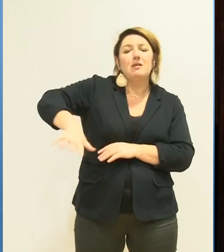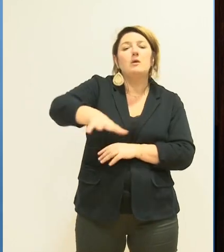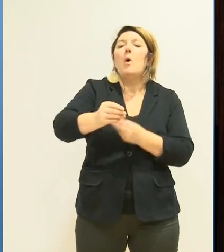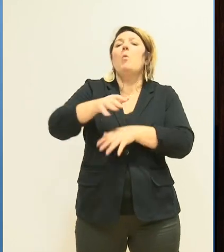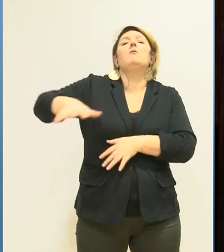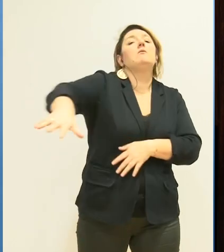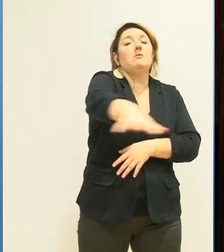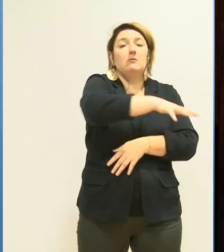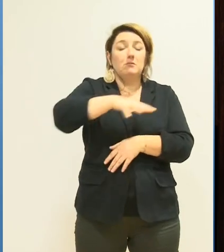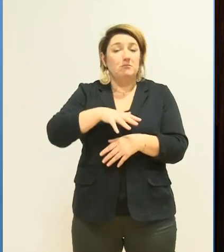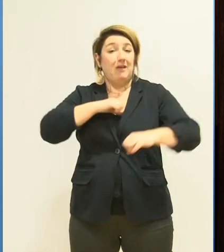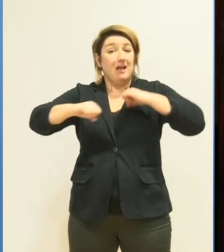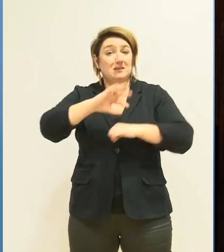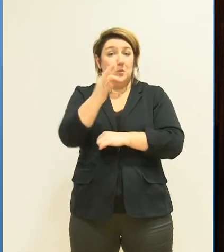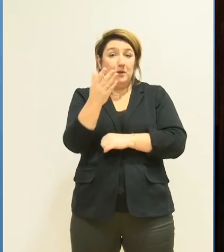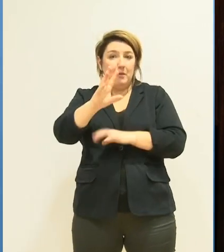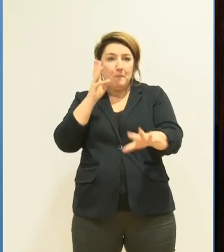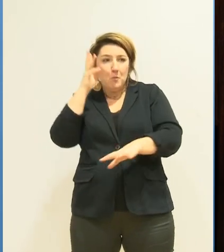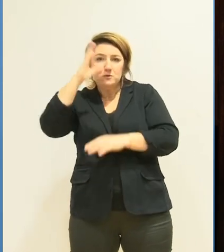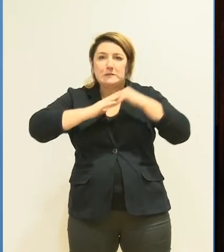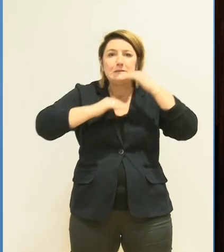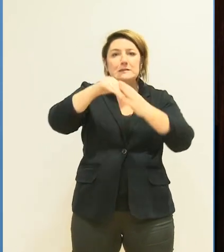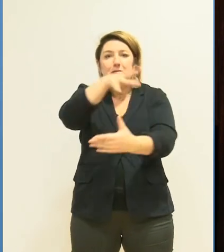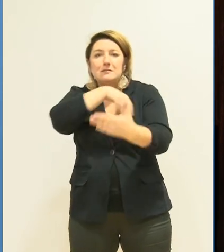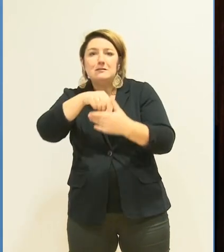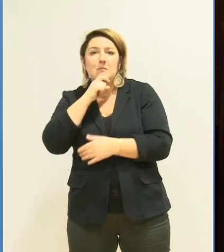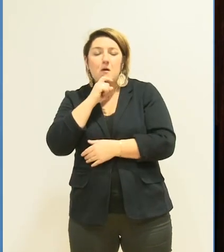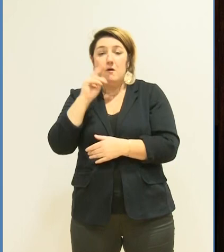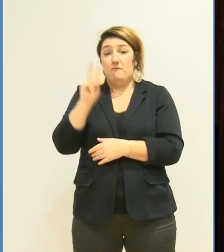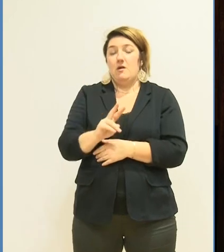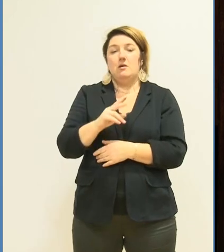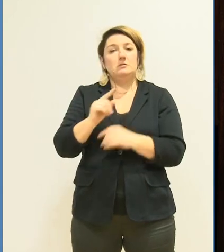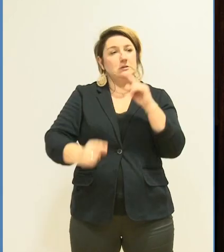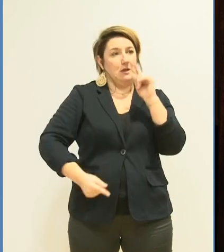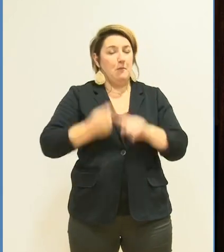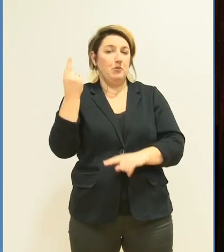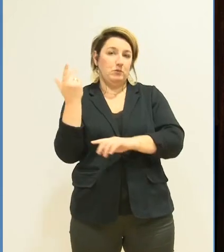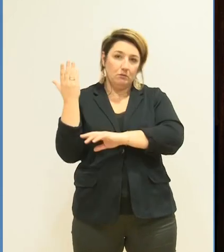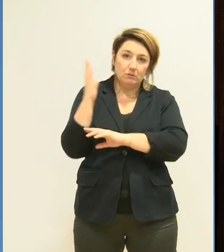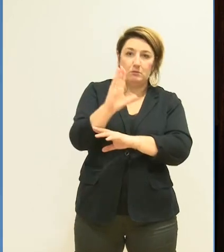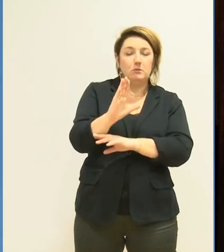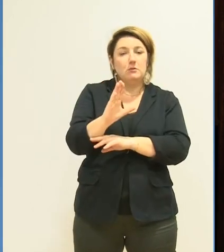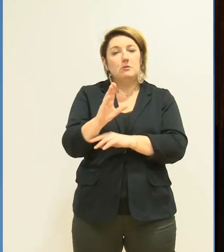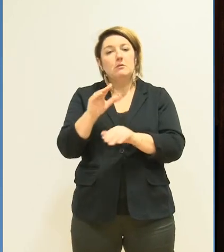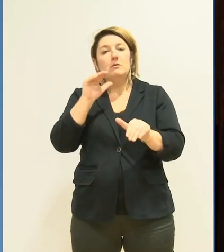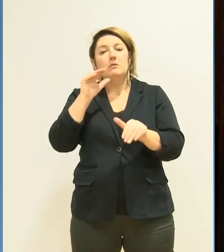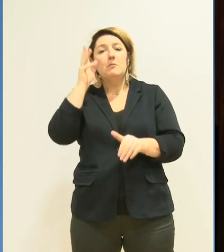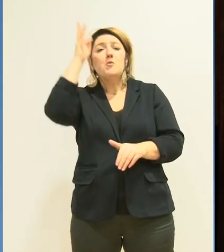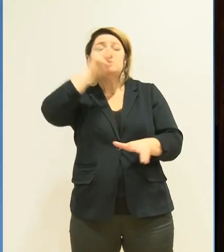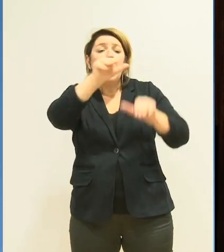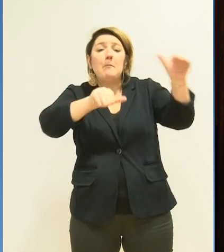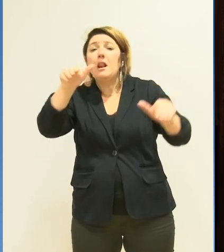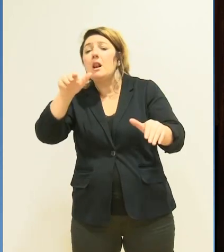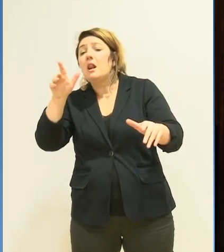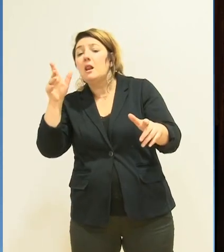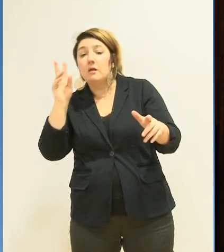qui n'avait pas construit ces projets là et je pense qu'on se doit de souligner que cet appel à projets a montré au